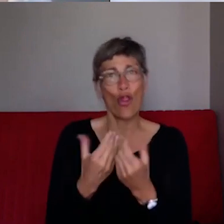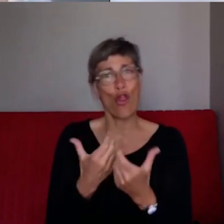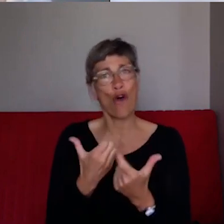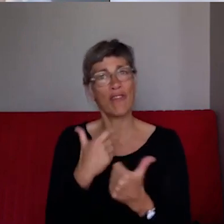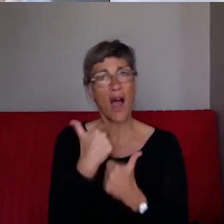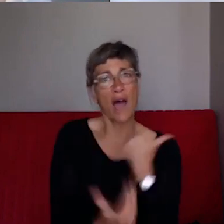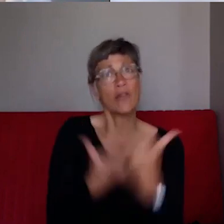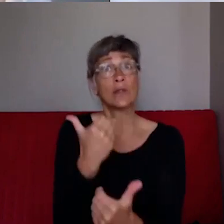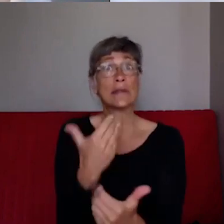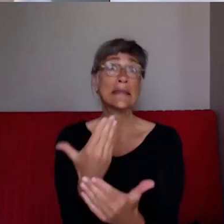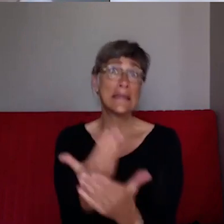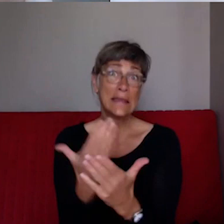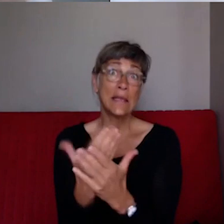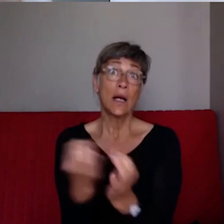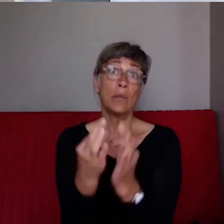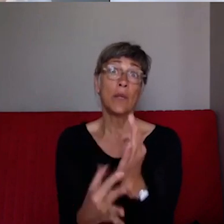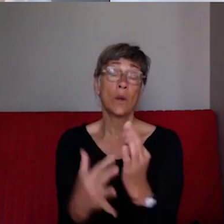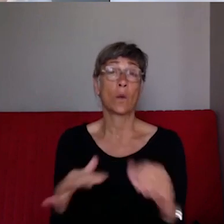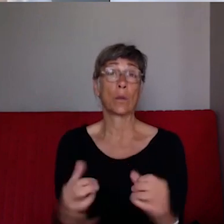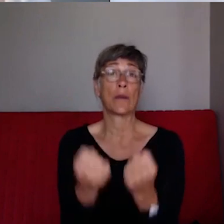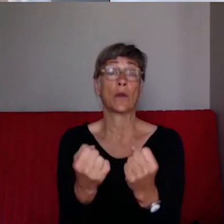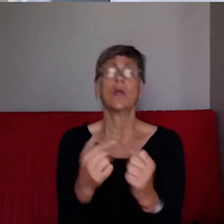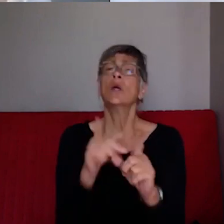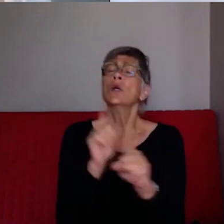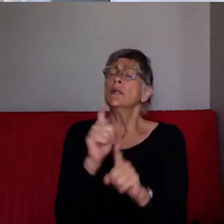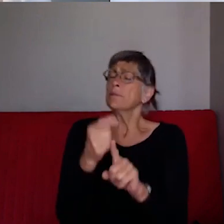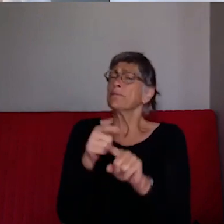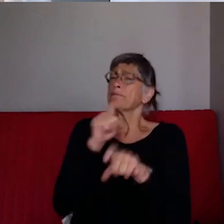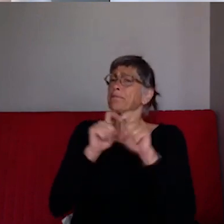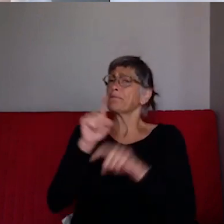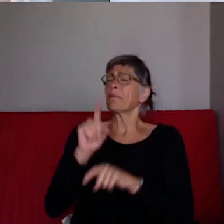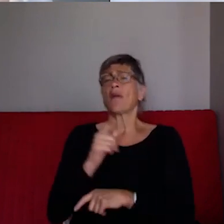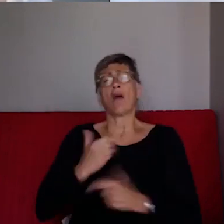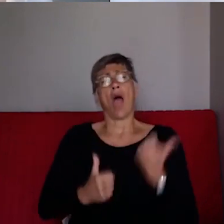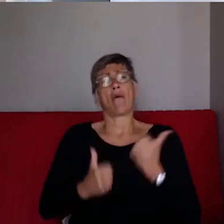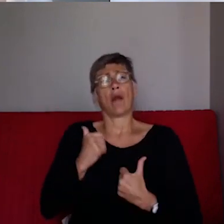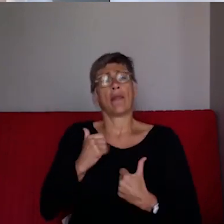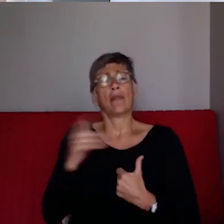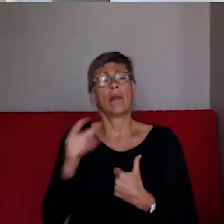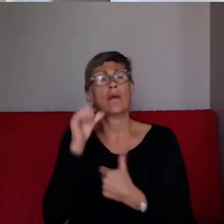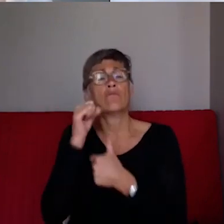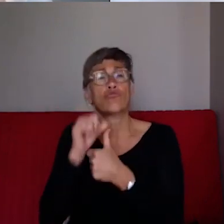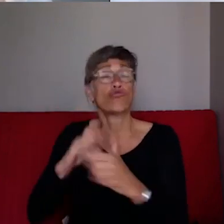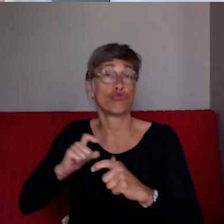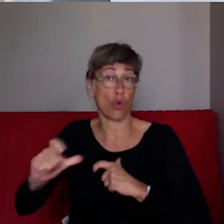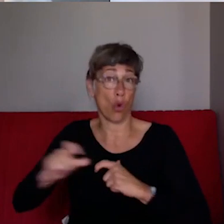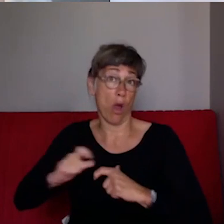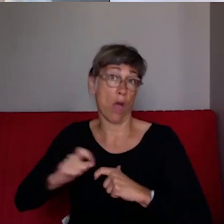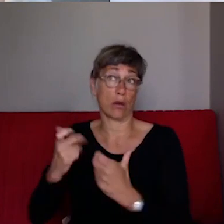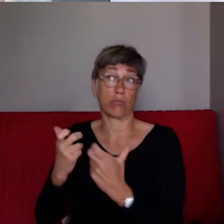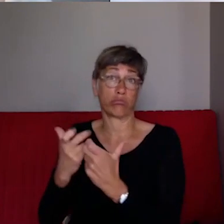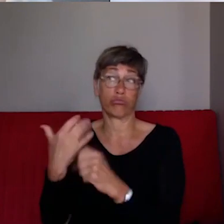bilan de compétences, il sert à ça, effectivement. Et par contre, je reviens sur l'invalidité, je pense aussi à une histoire. J'ai des collègues, puisque je travaillais avec